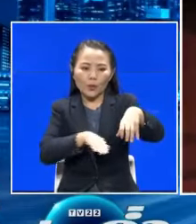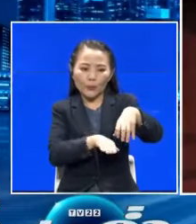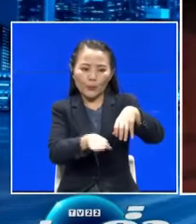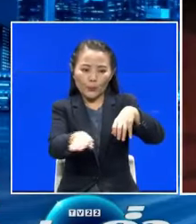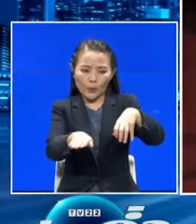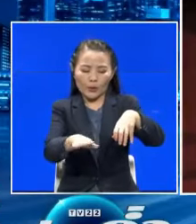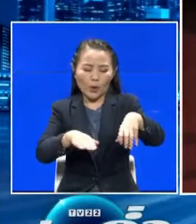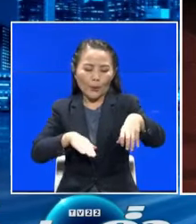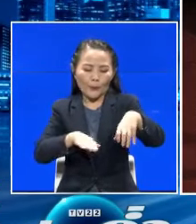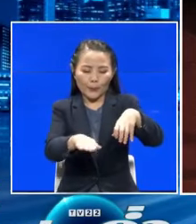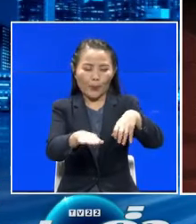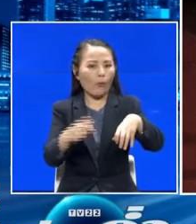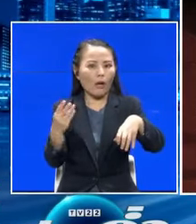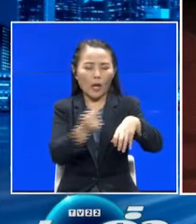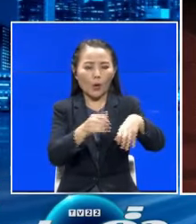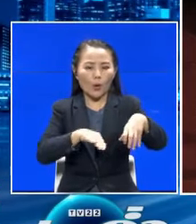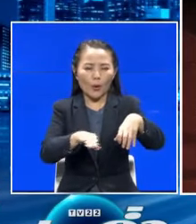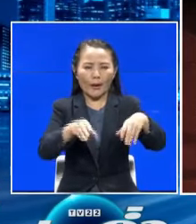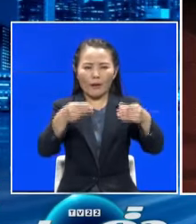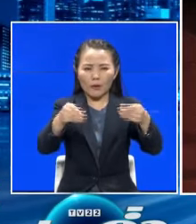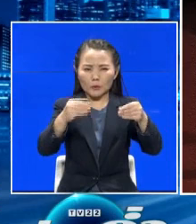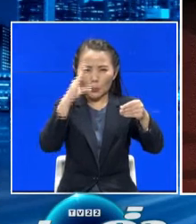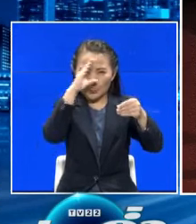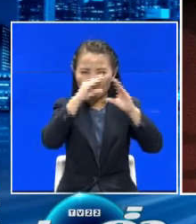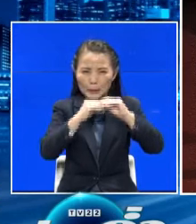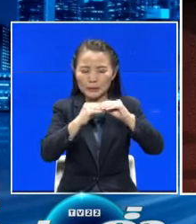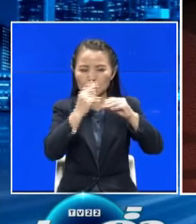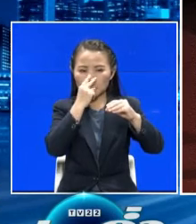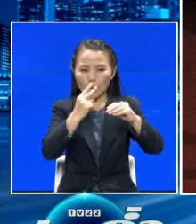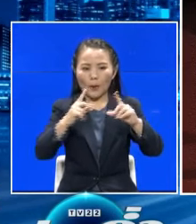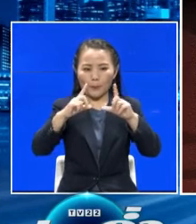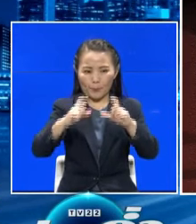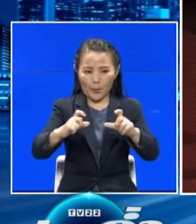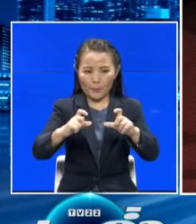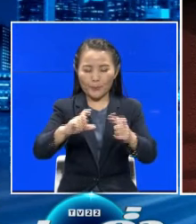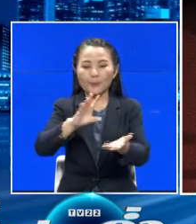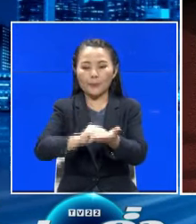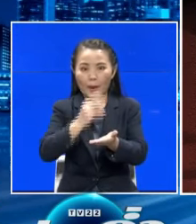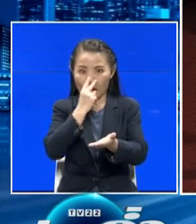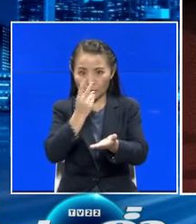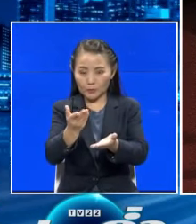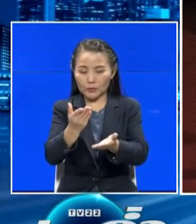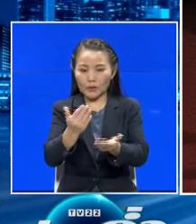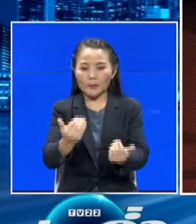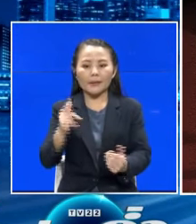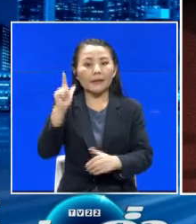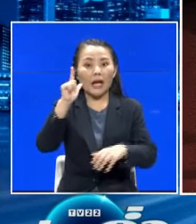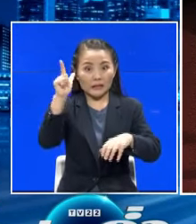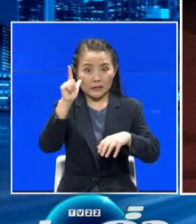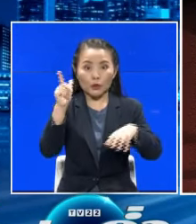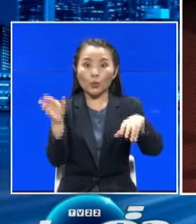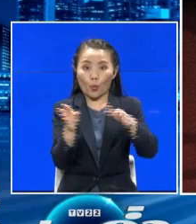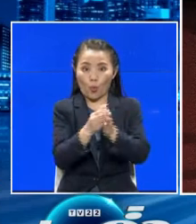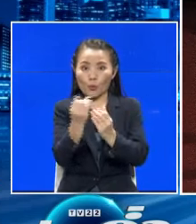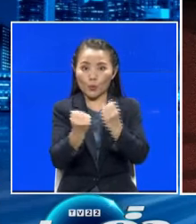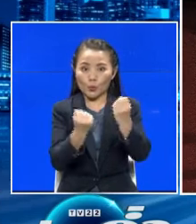ถขับออกมาเนี่ยมันค่อนข้างเร็วแล้วฟิล์มมันก็ค่อนข้างมืดเราแคปให้เป็นภาพนิ่งให้เห็นกันชัดๆเลยนะคะว่าเนี่ยคุณทักษิณอยู่ในนั้นเนื่องจากเว